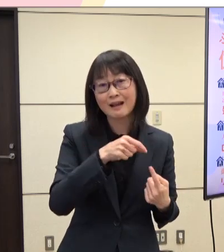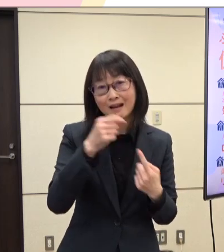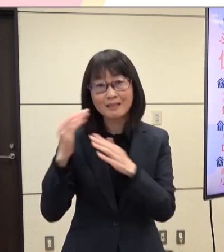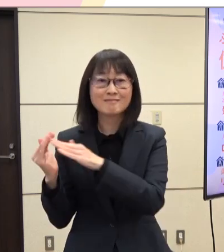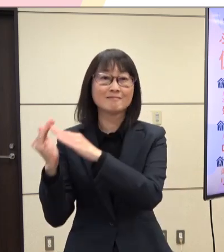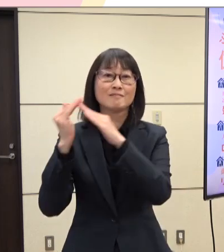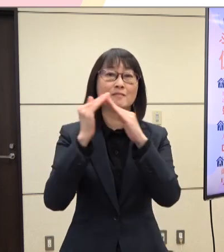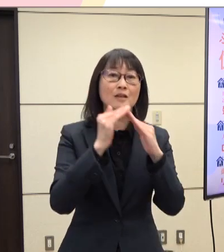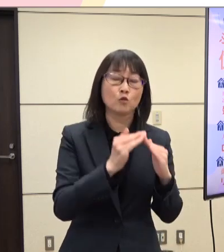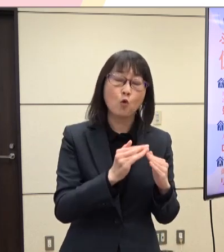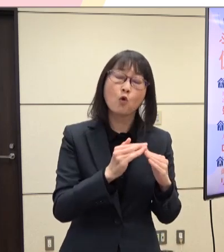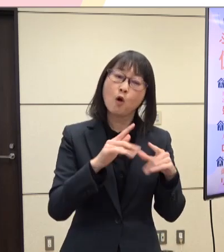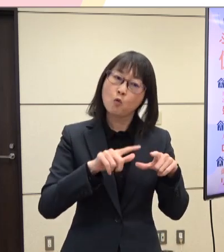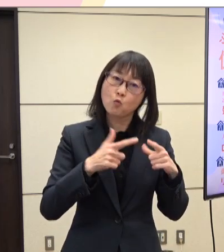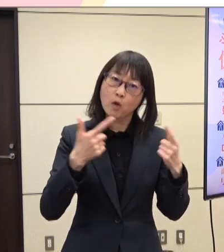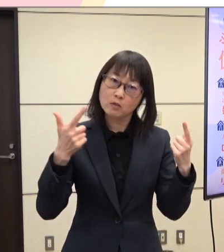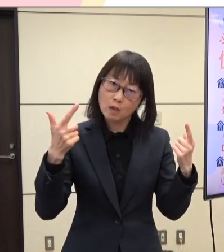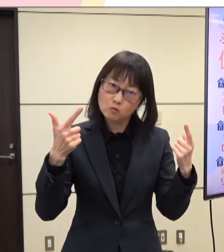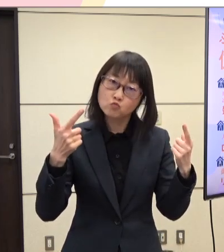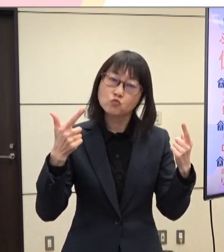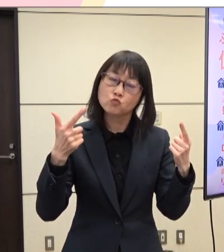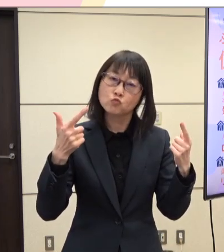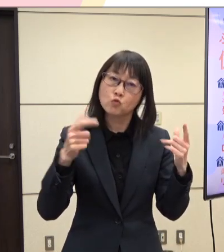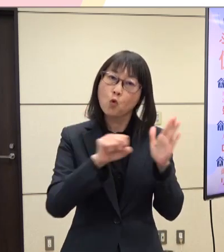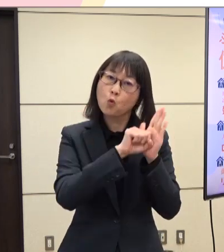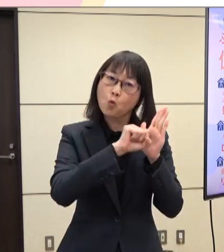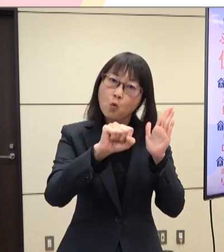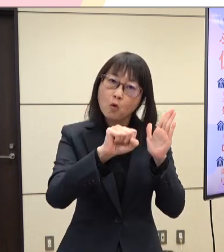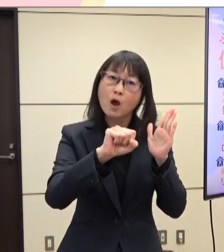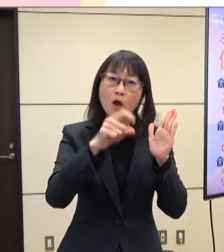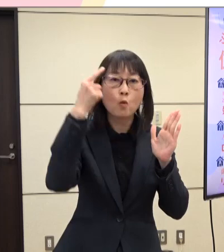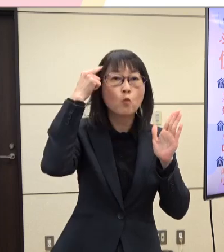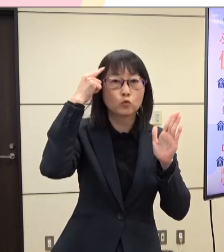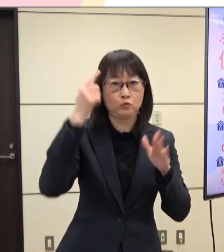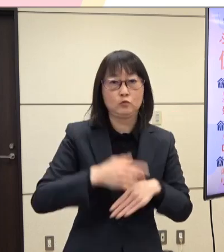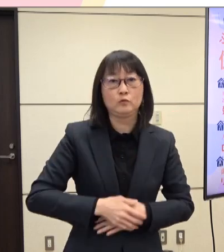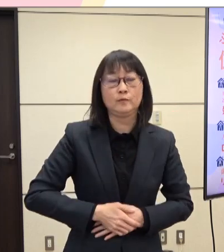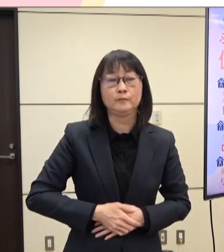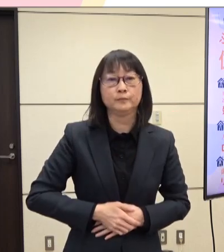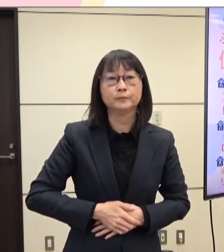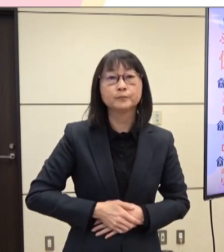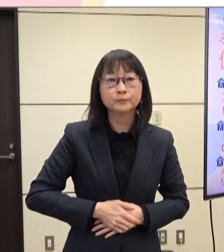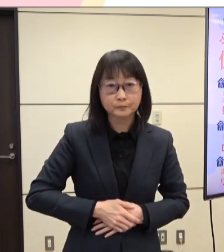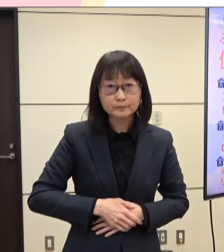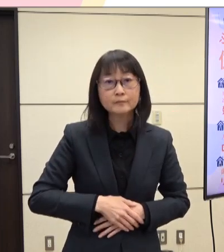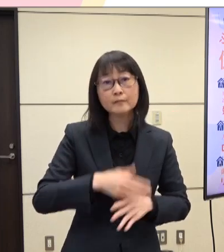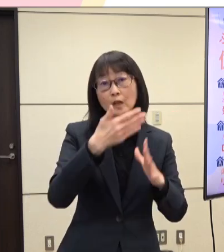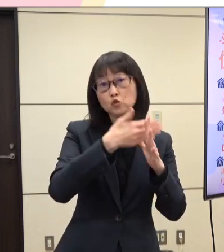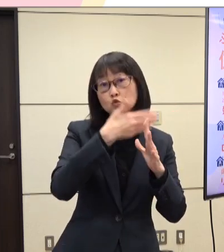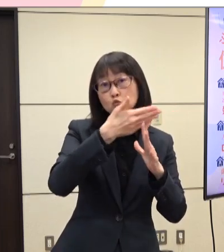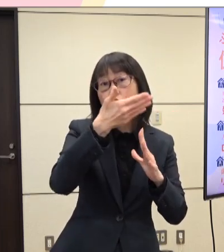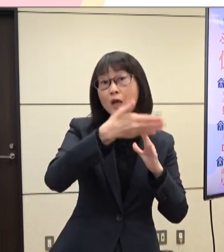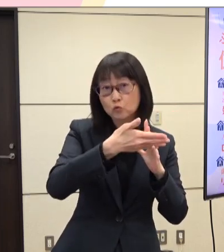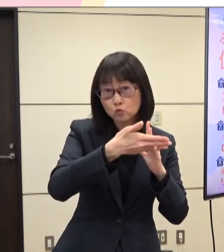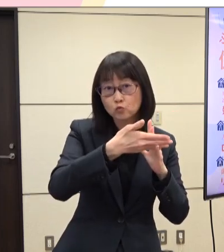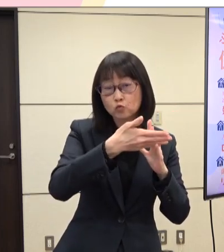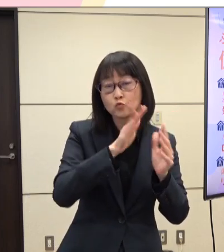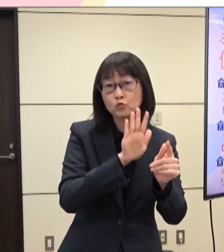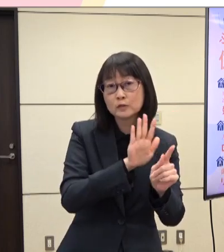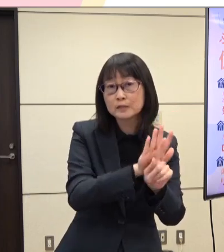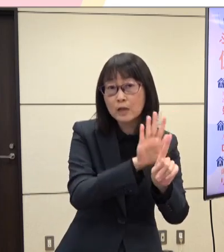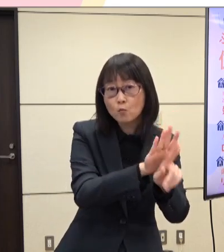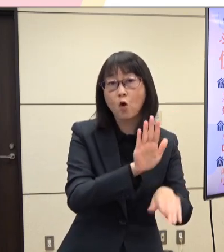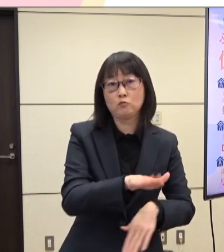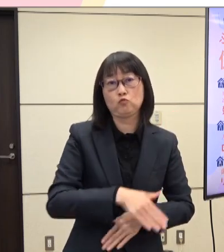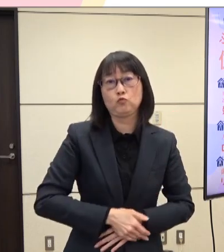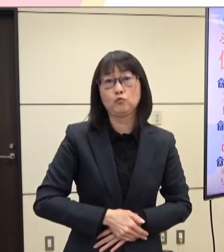は若年向けの住宅供給、こちらに力を入れております。先日も、